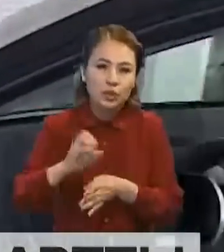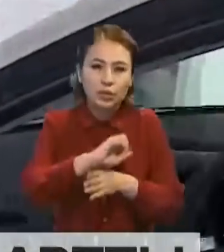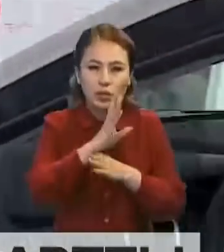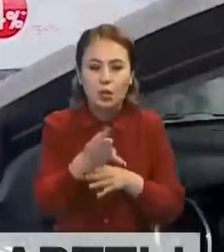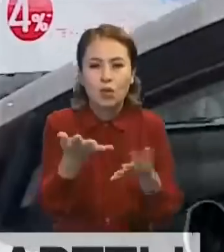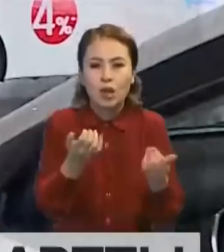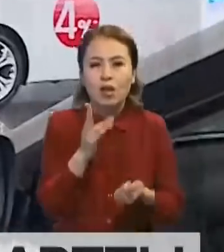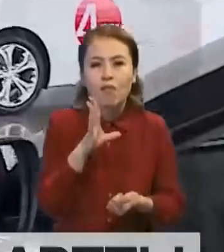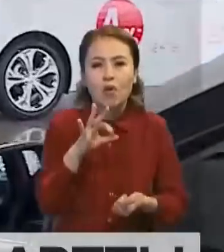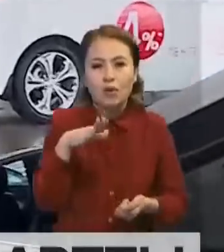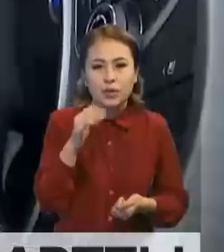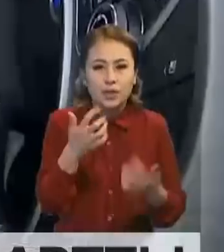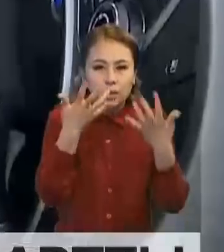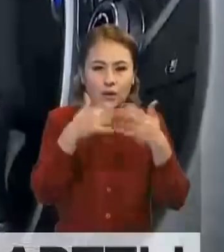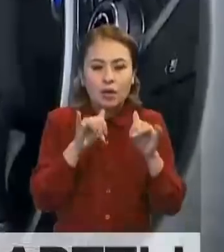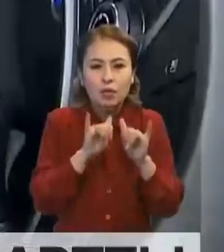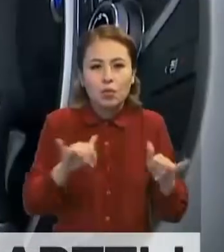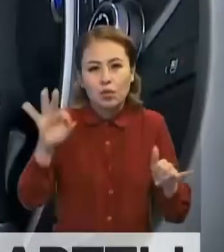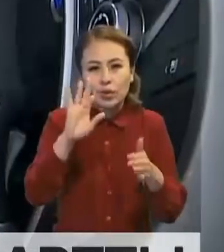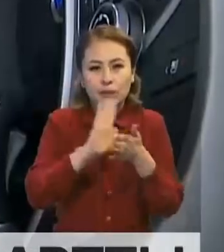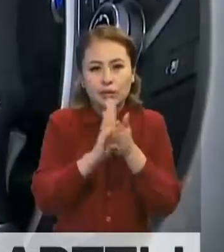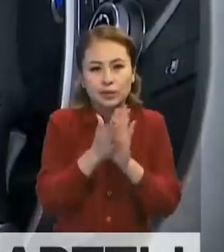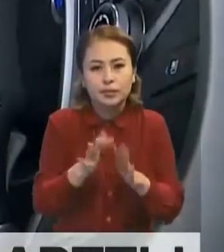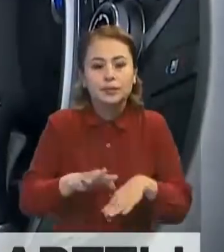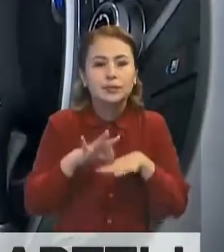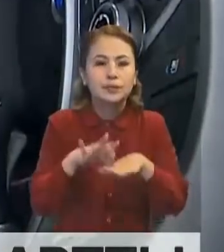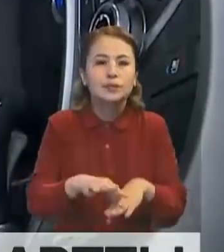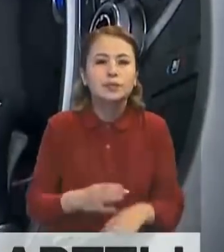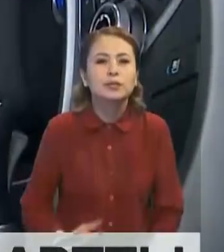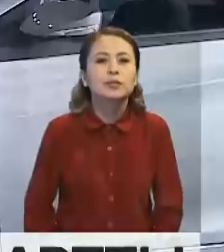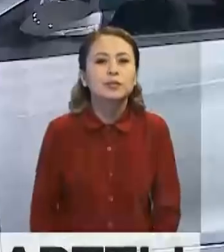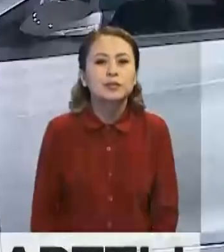қажетті жабдықтар алуға квота санын көбейту жайында келіссөз жүргізіп жатыр.